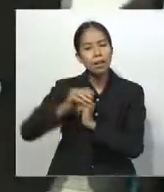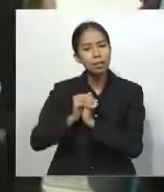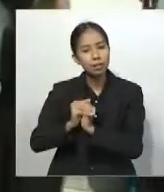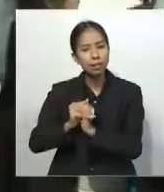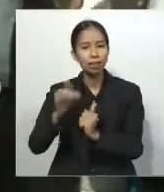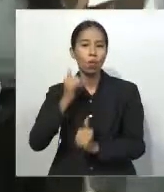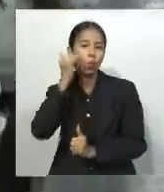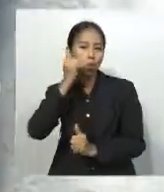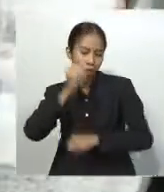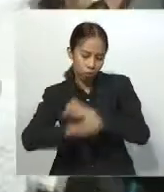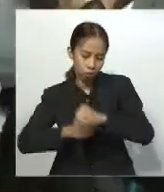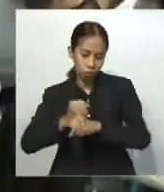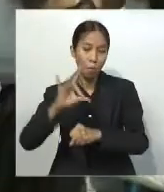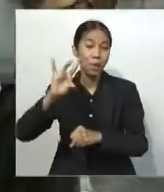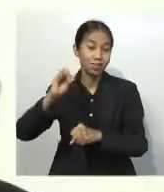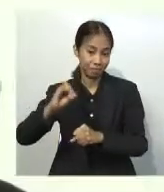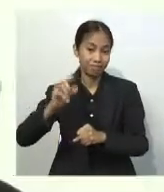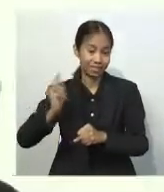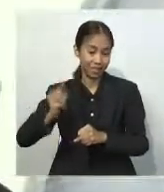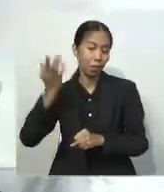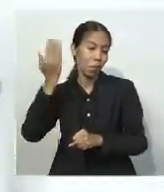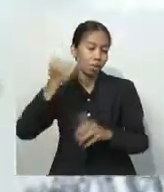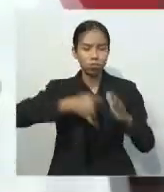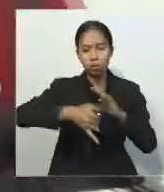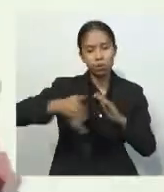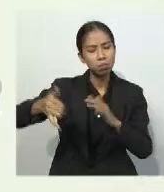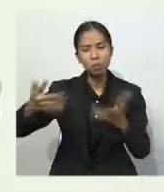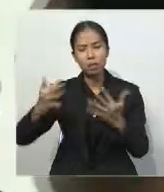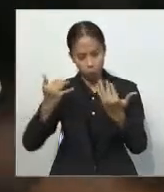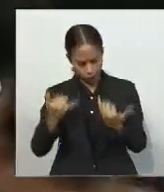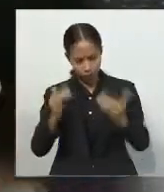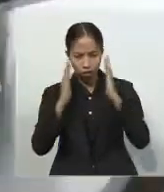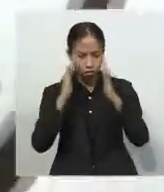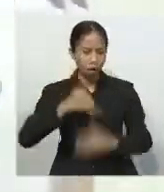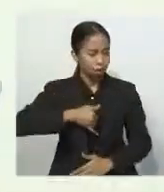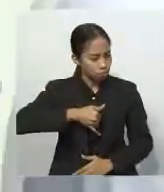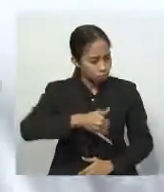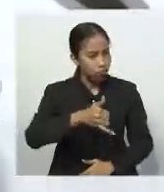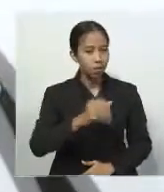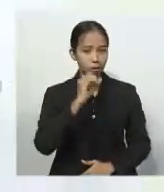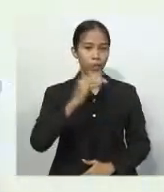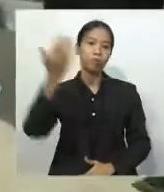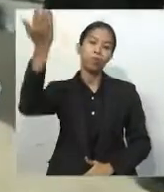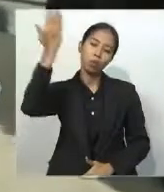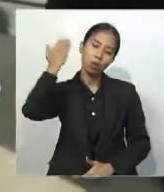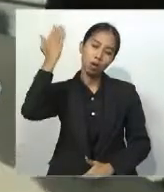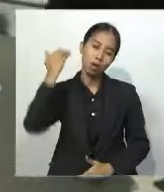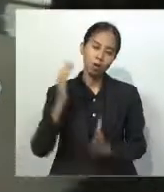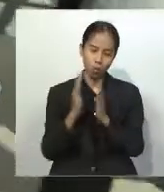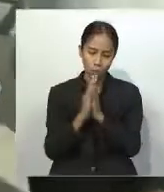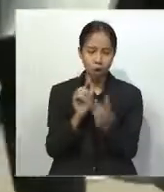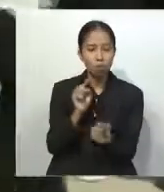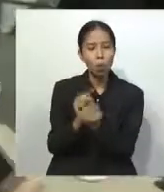กติไม่ค่อยได้ออกไปไหนมาไหนนะคะแต่วันนี้มาที่นี่โดยไม่เหนื่อยมากนะคะแล้วก็ยังเล่าเหตุการณ์ครั้งก่อนที่เคยไปไหว้หลวงพ่อคูณ